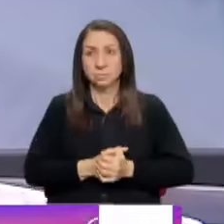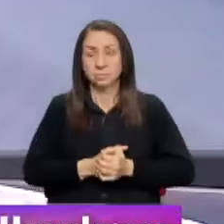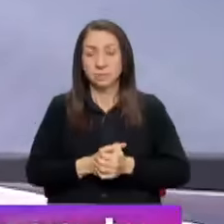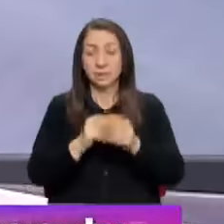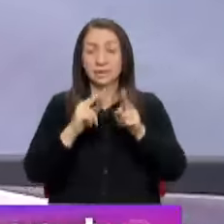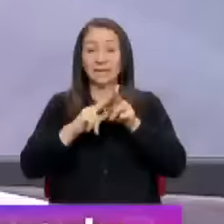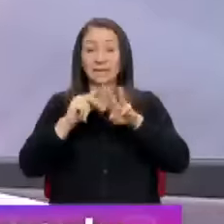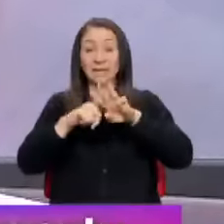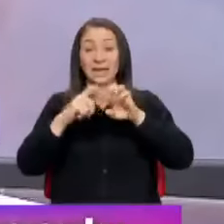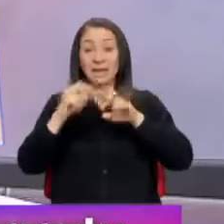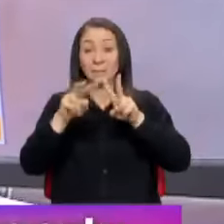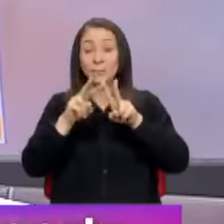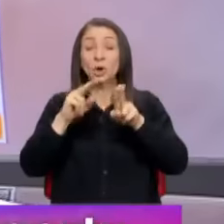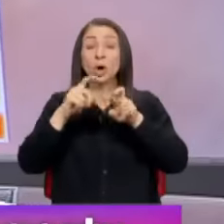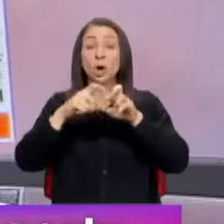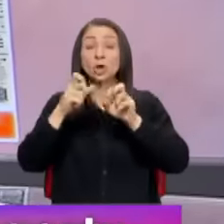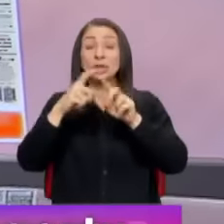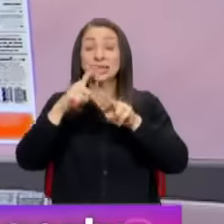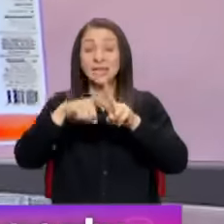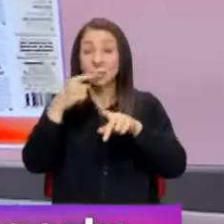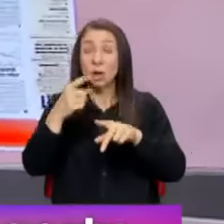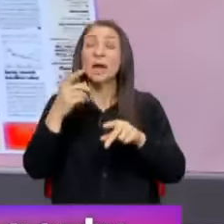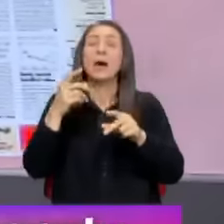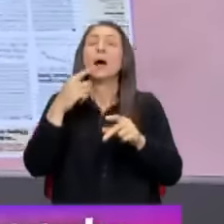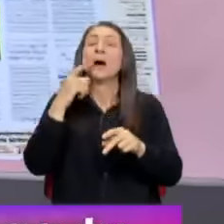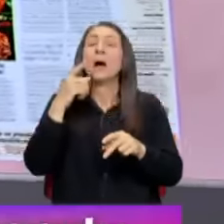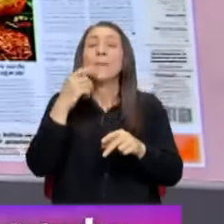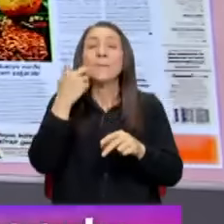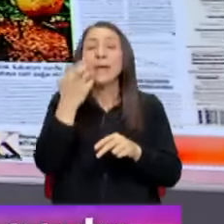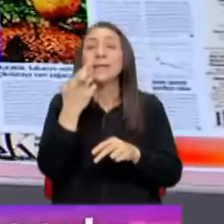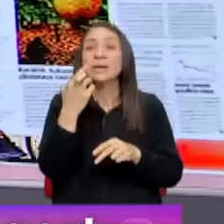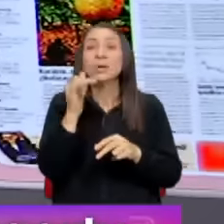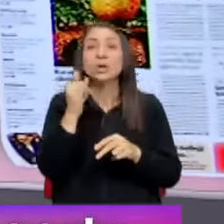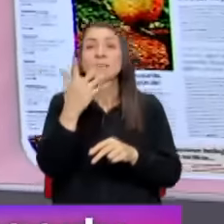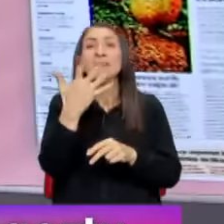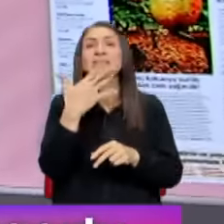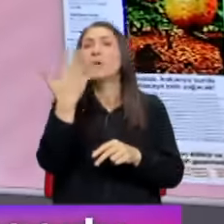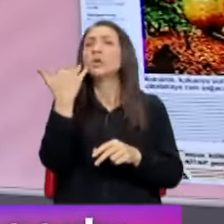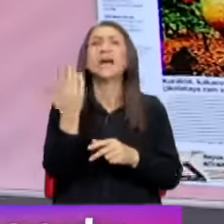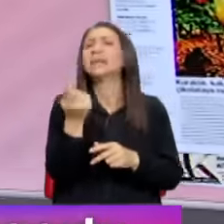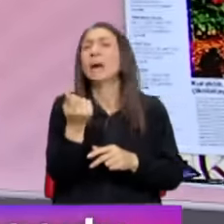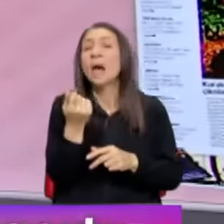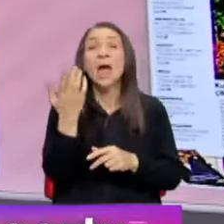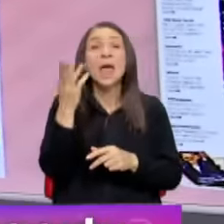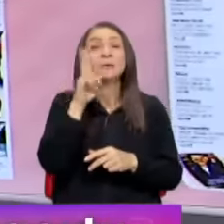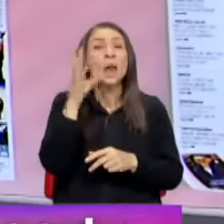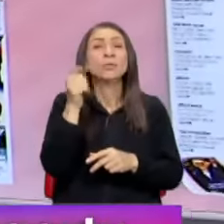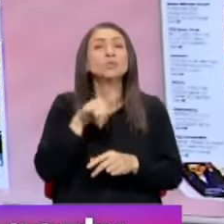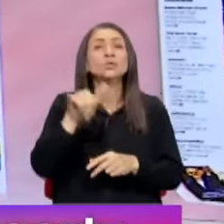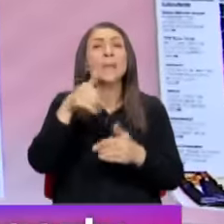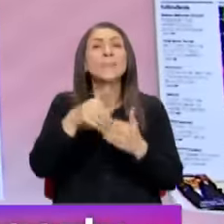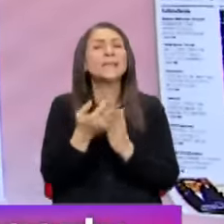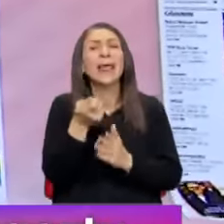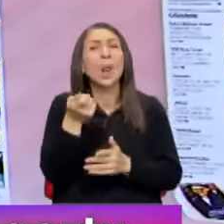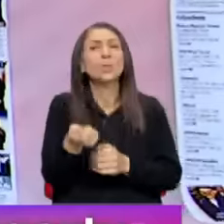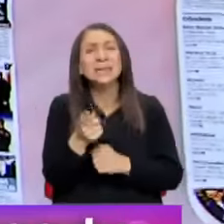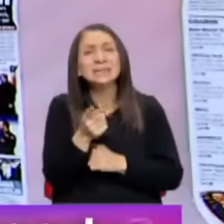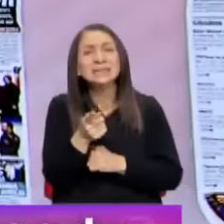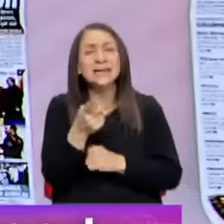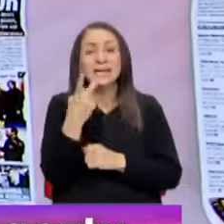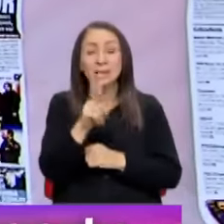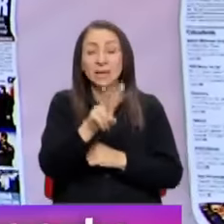Kerim Rota diyor ki 5 yıl önce peynirin kilosu ne kadardı? En son aldığınız uçak biletine ne kadar